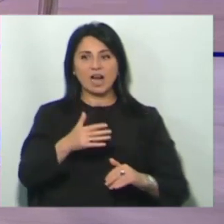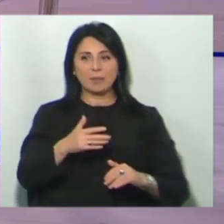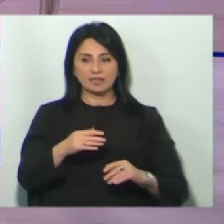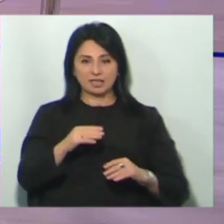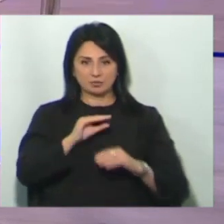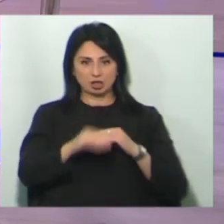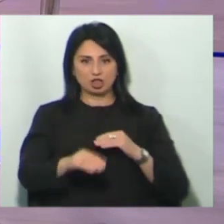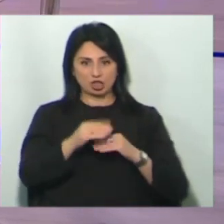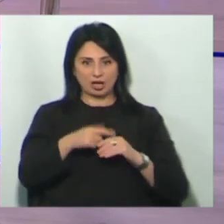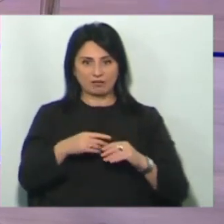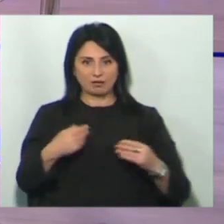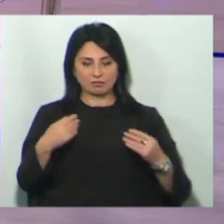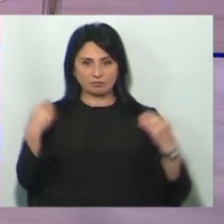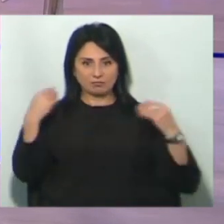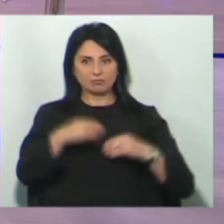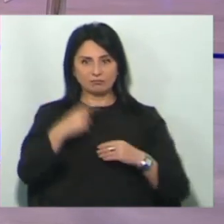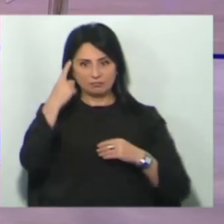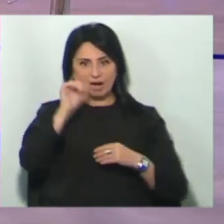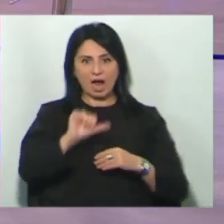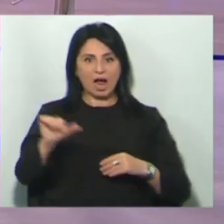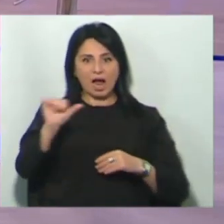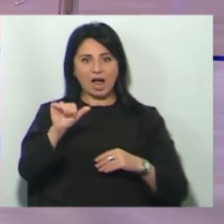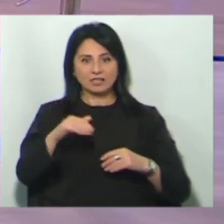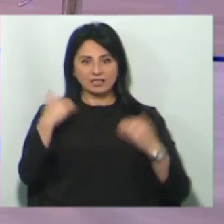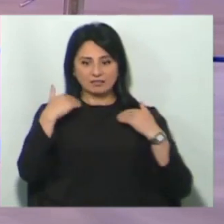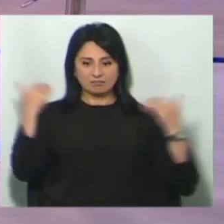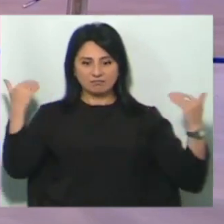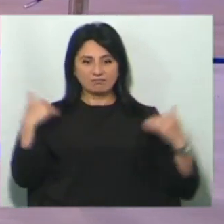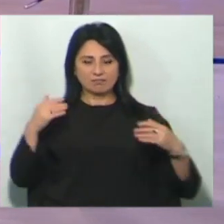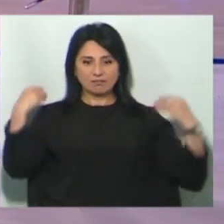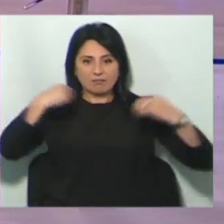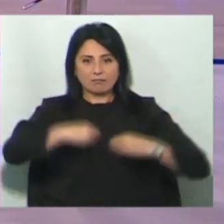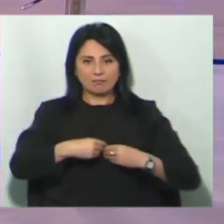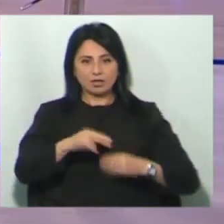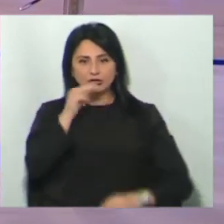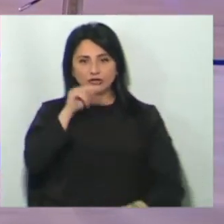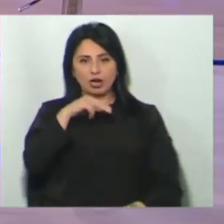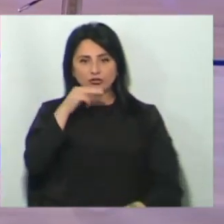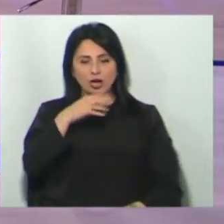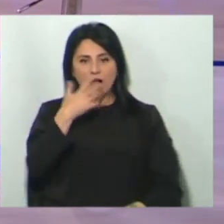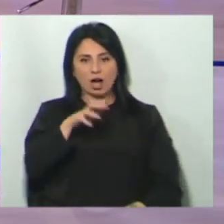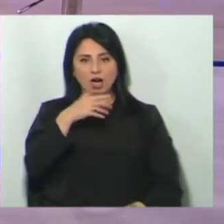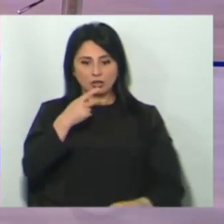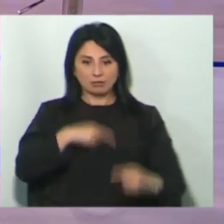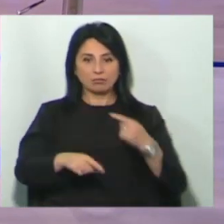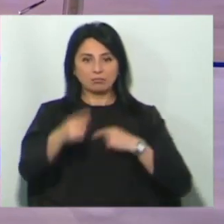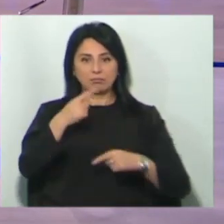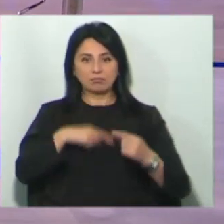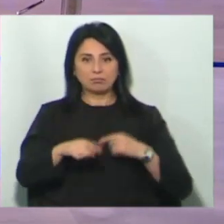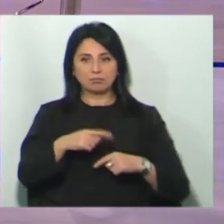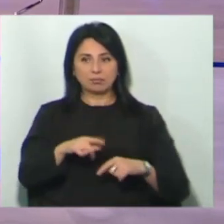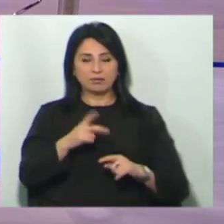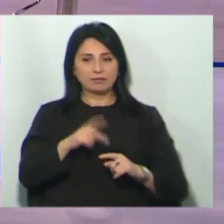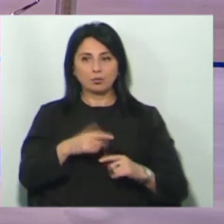შრეს გულისხმობს და ასეთ შემთხვევაში გარემოს ტემპერატურასთან გამკლავება ხდება რამდენიმე მექანიზმის გამოყენებით. ჩვენ ამ